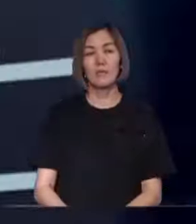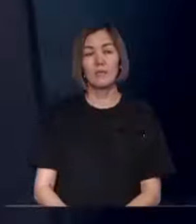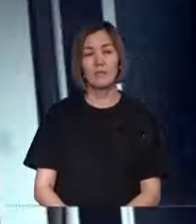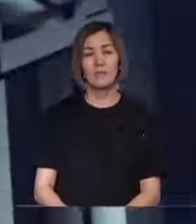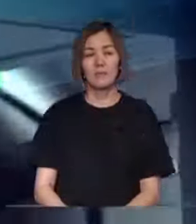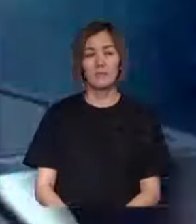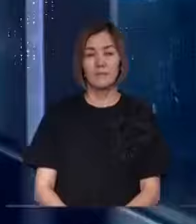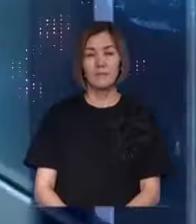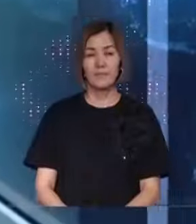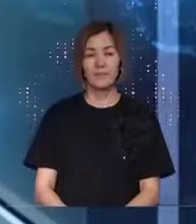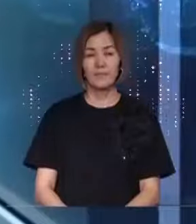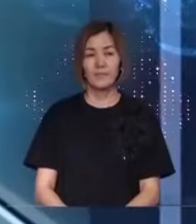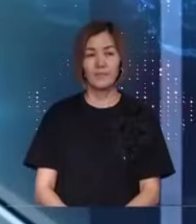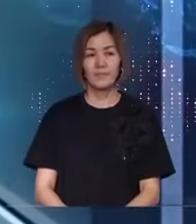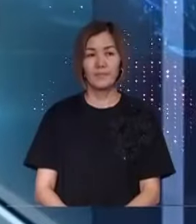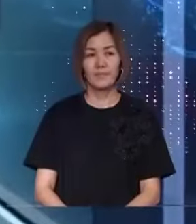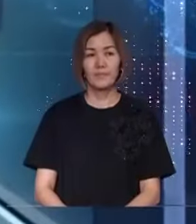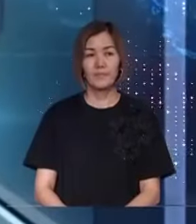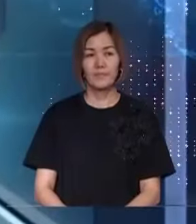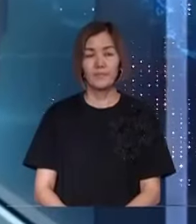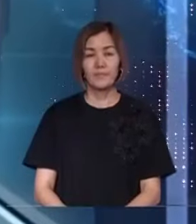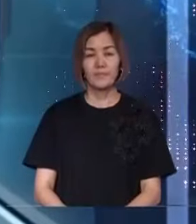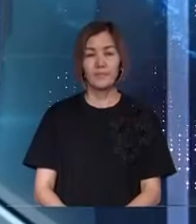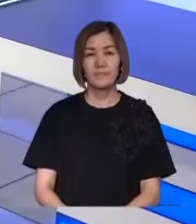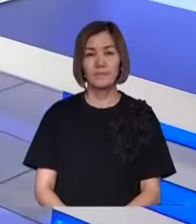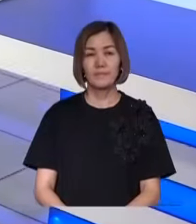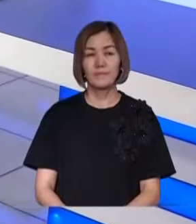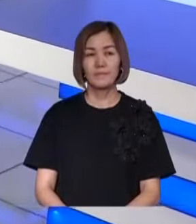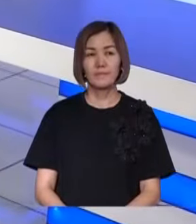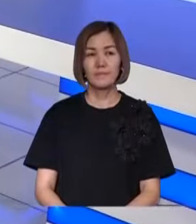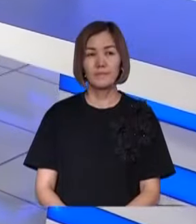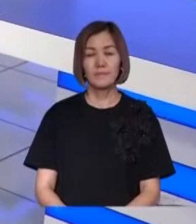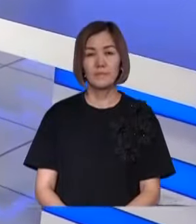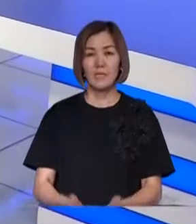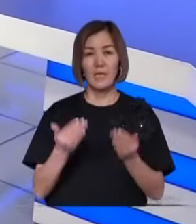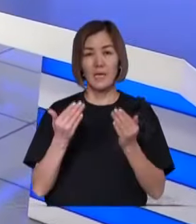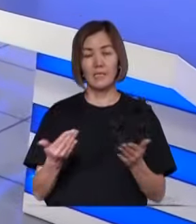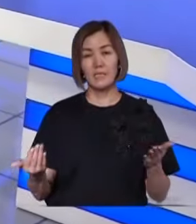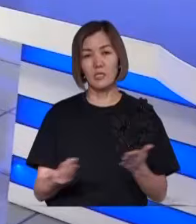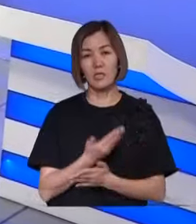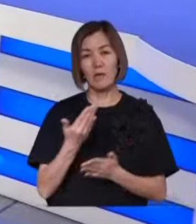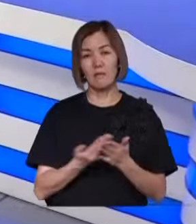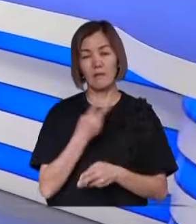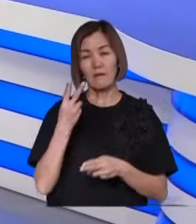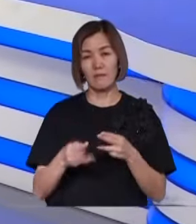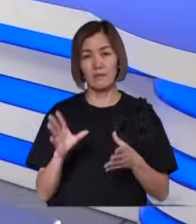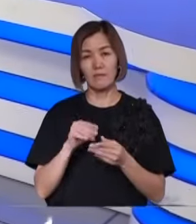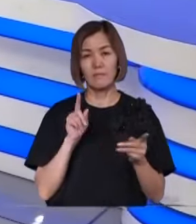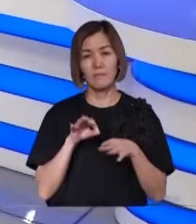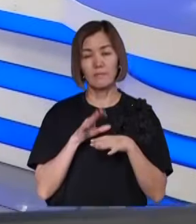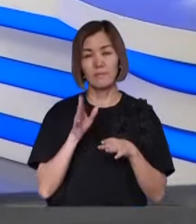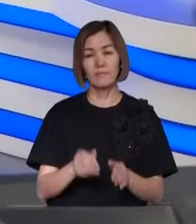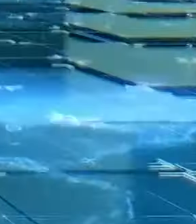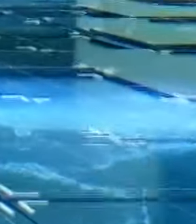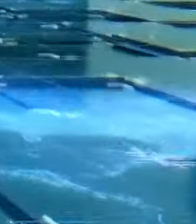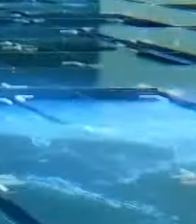Ақбота Оралқызы, Абзал Иманәлі, Жетісу арнасы, Алматы облысынан. Әзірге айтарымыз осы, арнадан алыстамаңыздар.